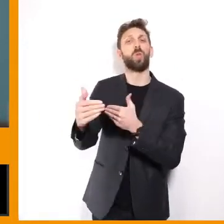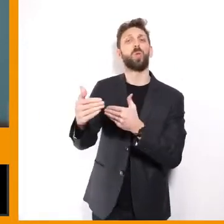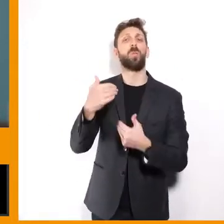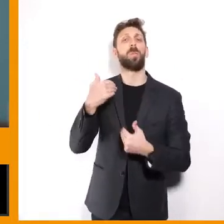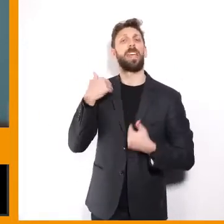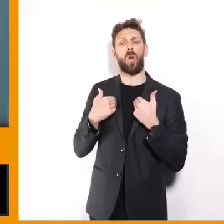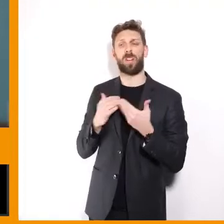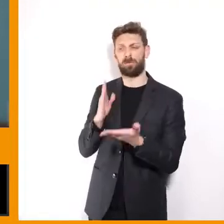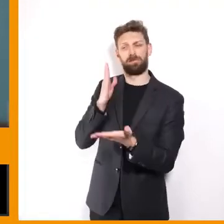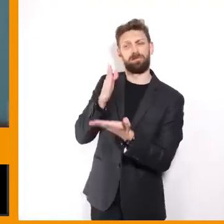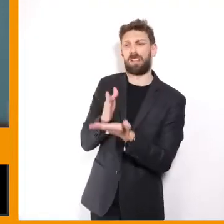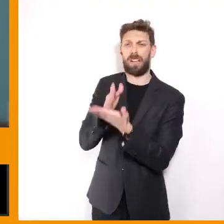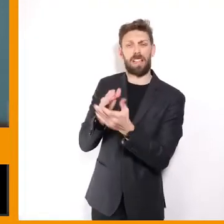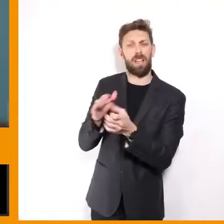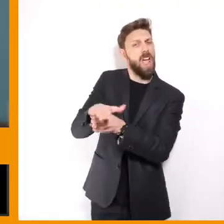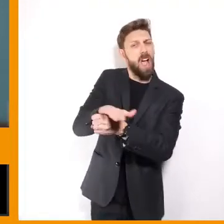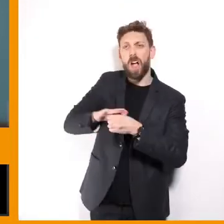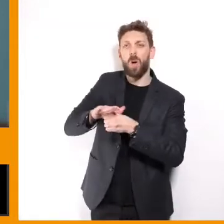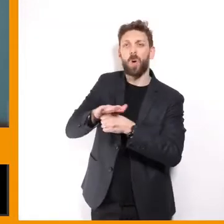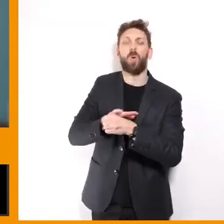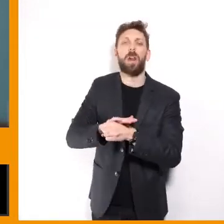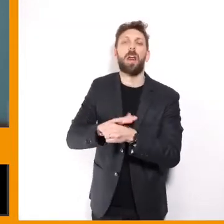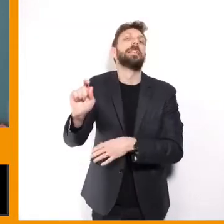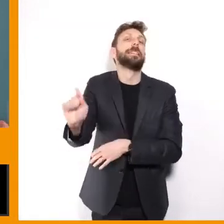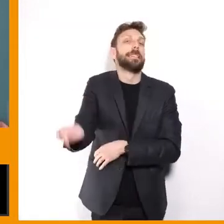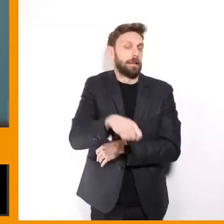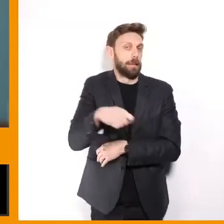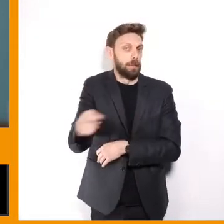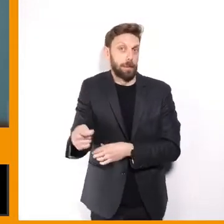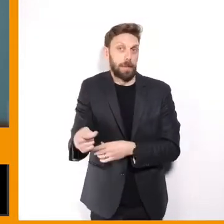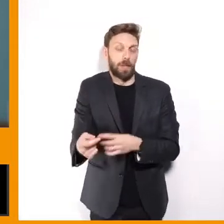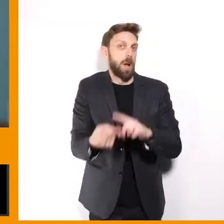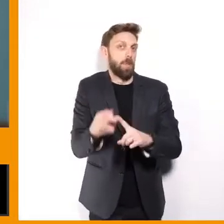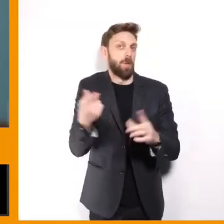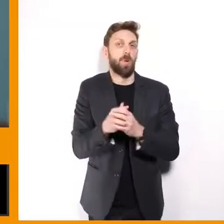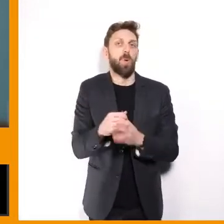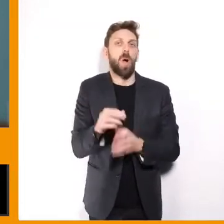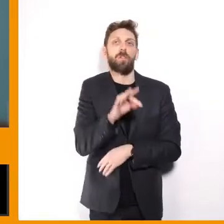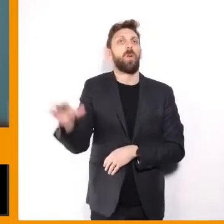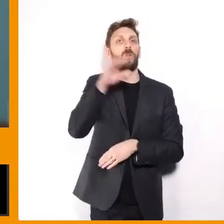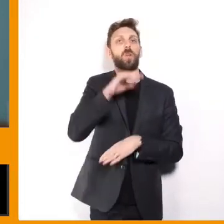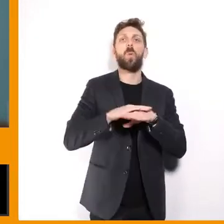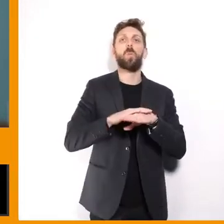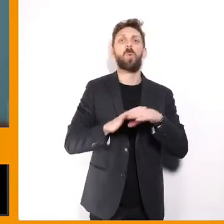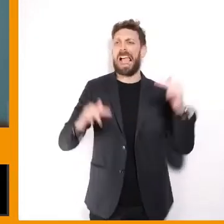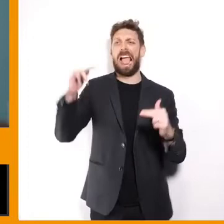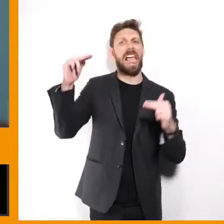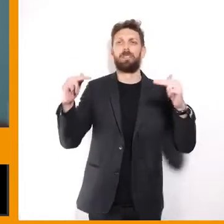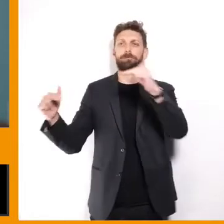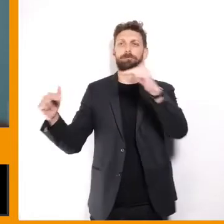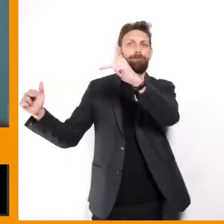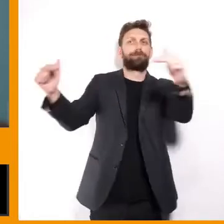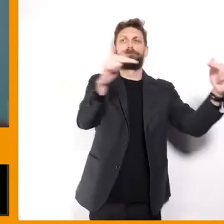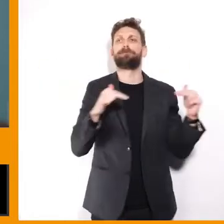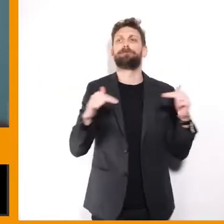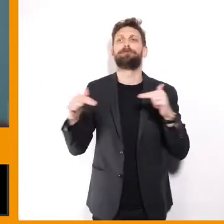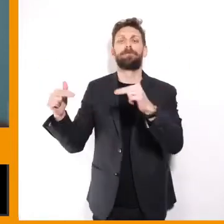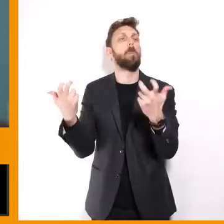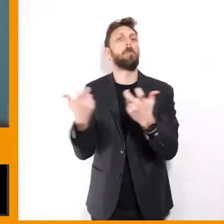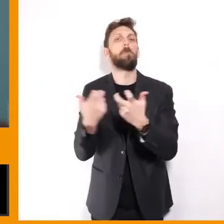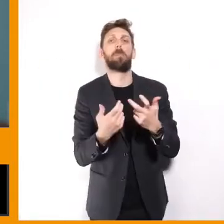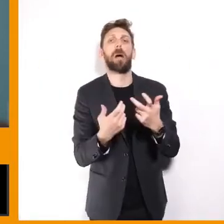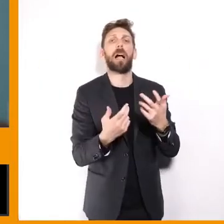Alors évidemment, il y aura la question de l'harmonisation nationale de ces politiques, parce qu'il n'est pas question qu'il y ait un département dans lequel on